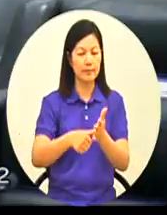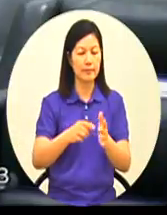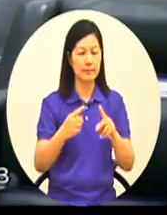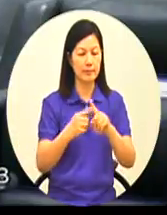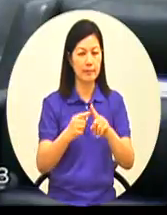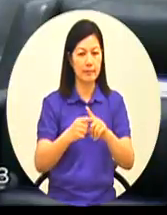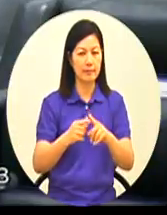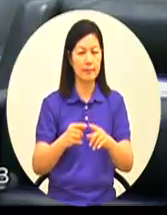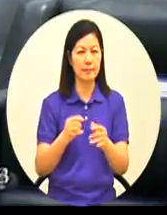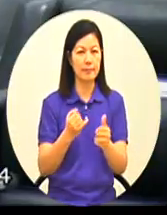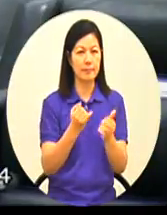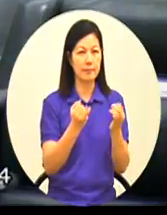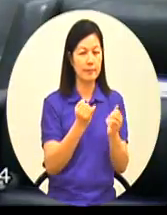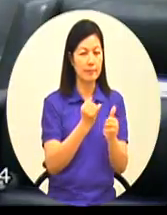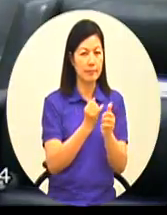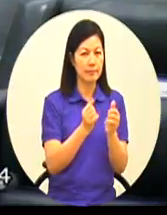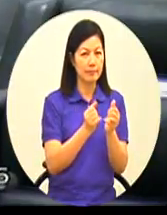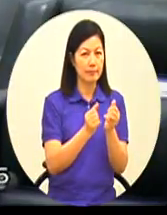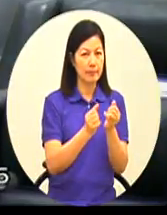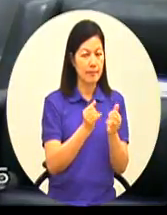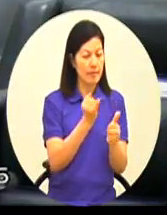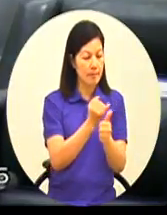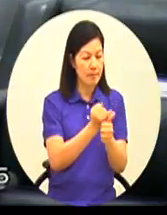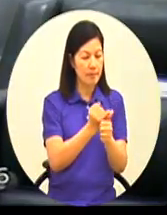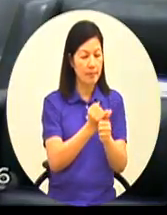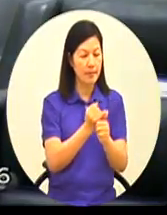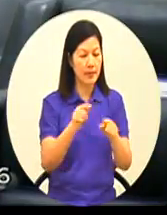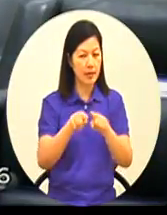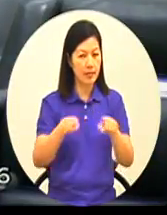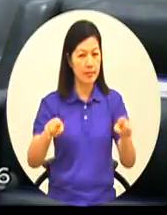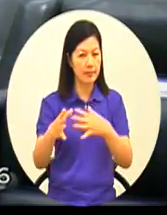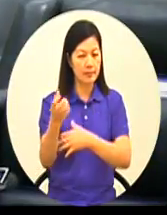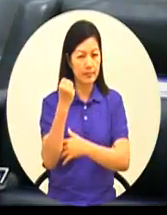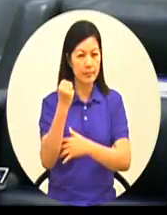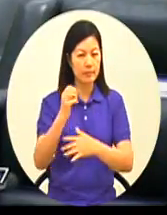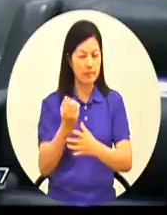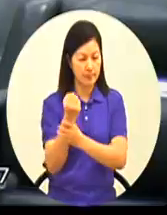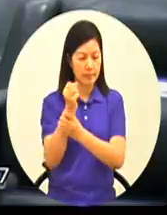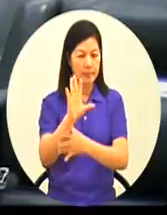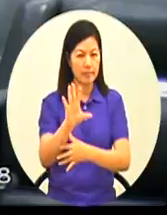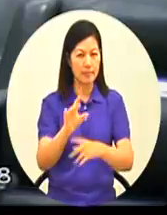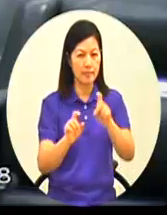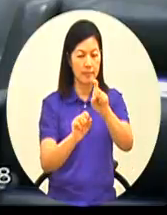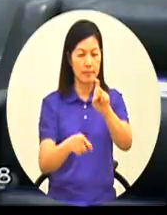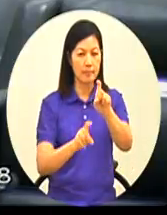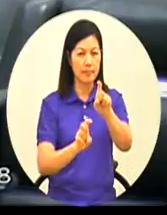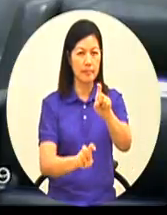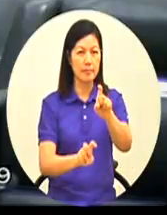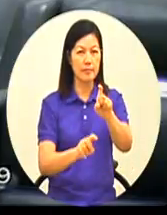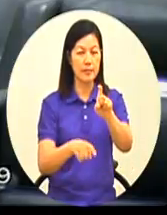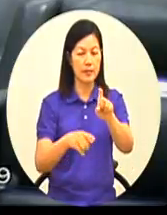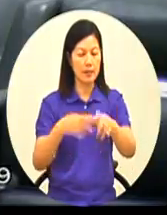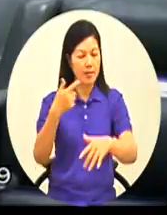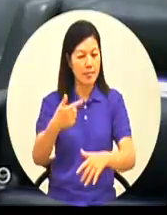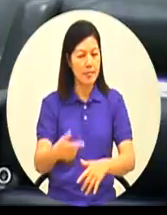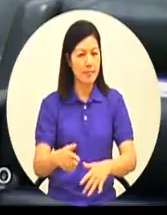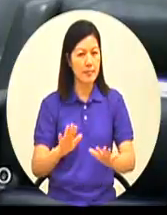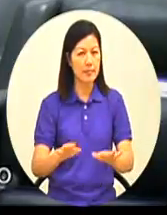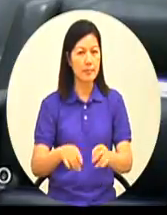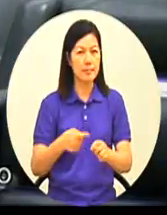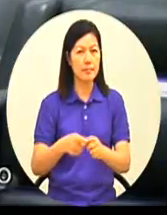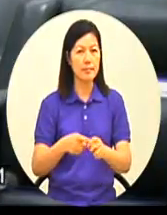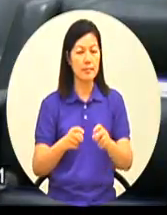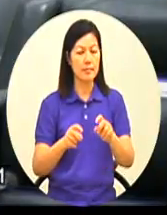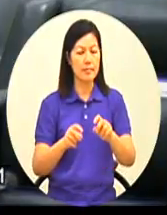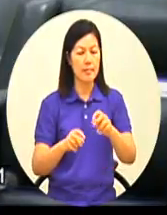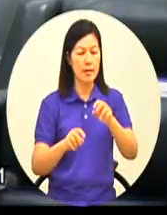有相当程度的这个肯定跟支持。那我们知道10月20号大概陆陆续续到今年的10月20号，